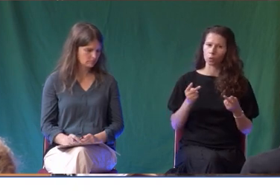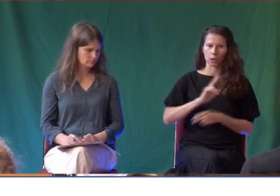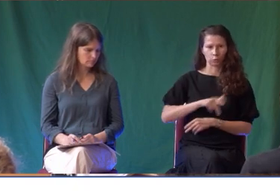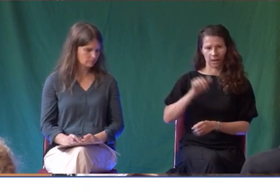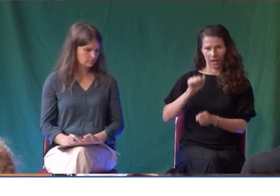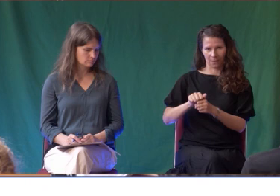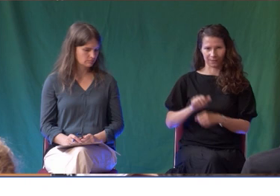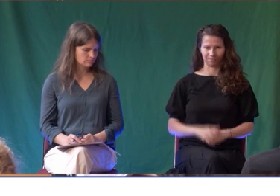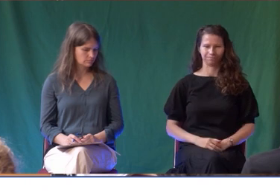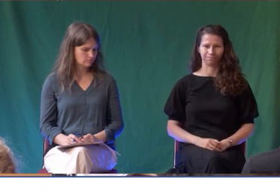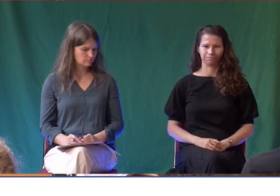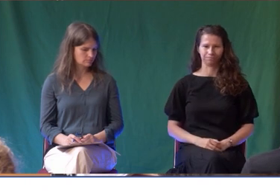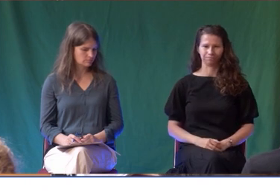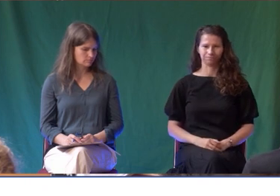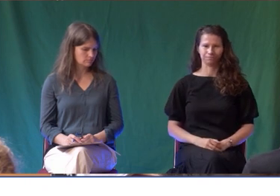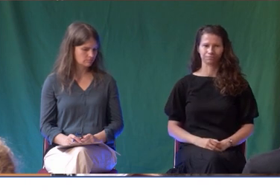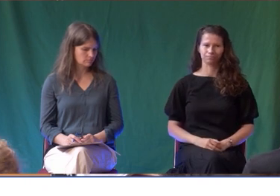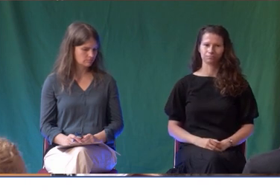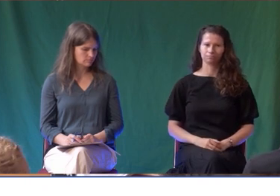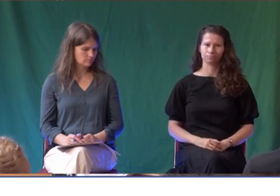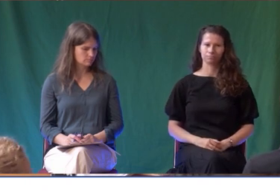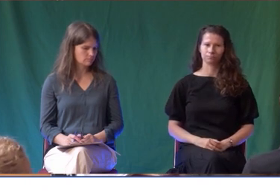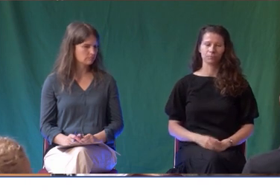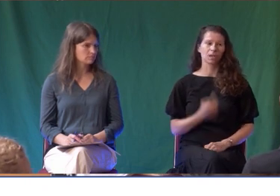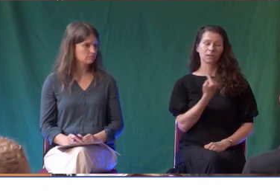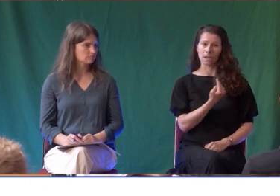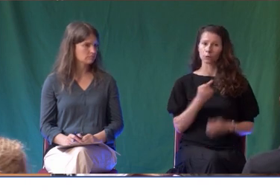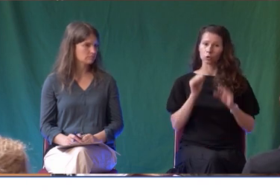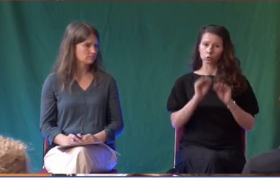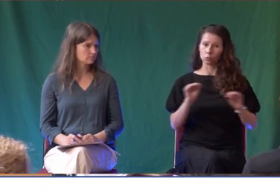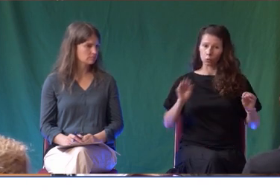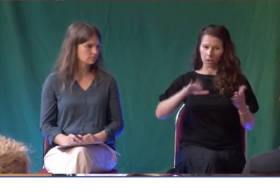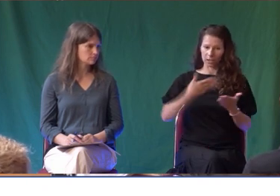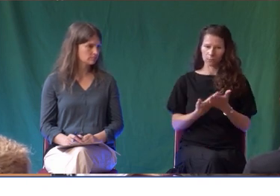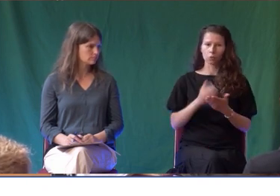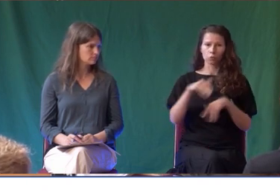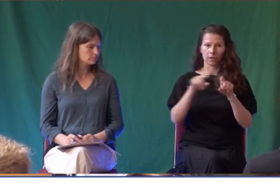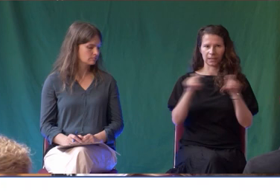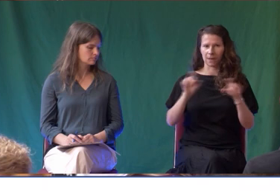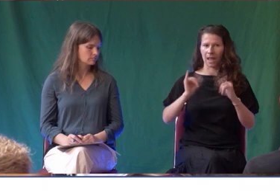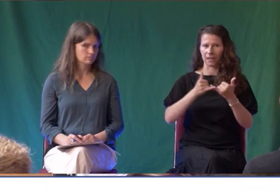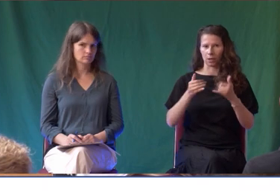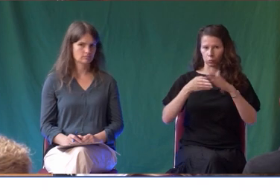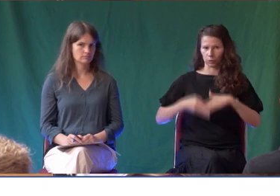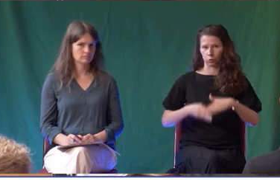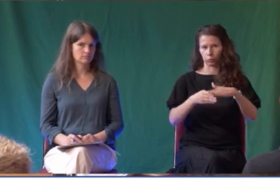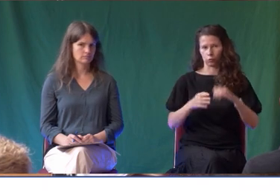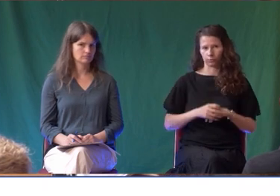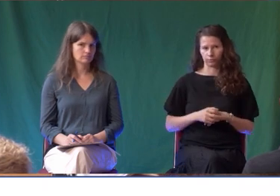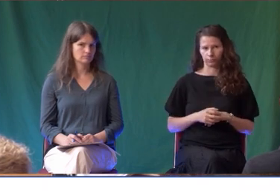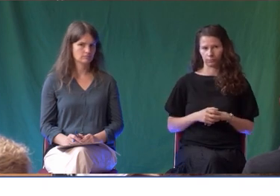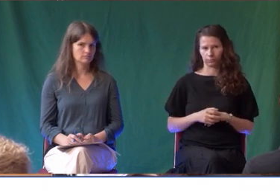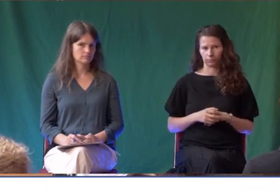Sozialamt und sie macht Schulungen zum Thema unterstützt der Elternschaft außerdem